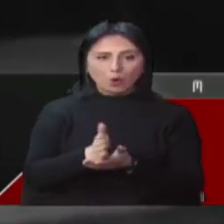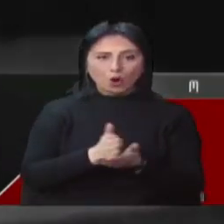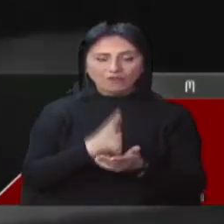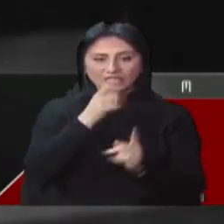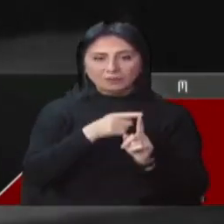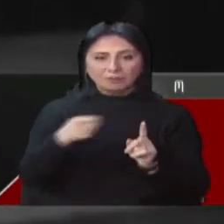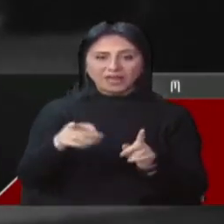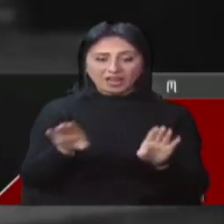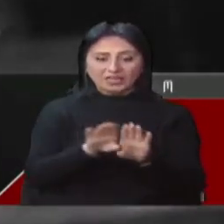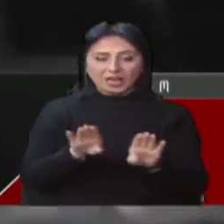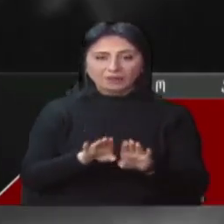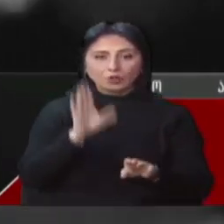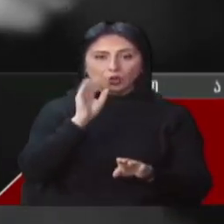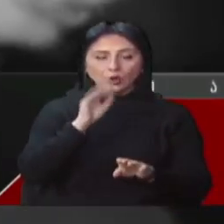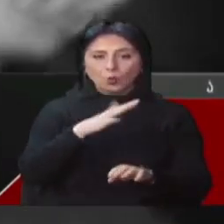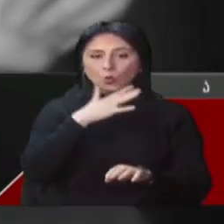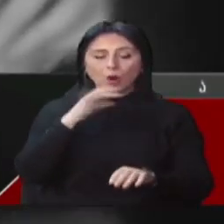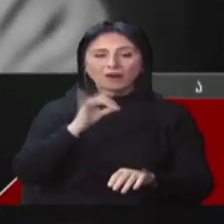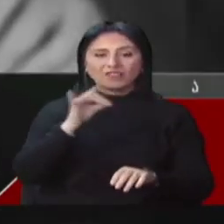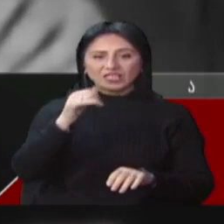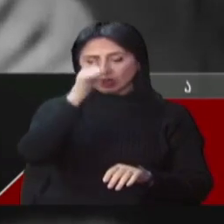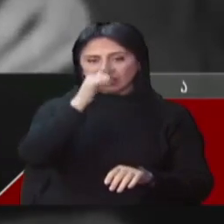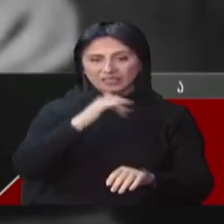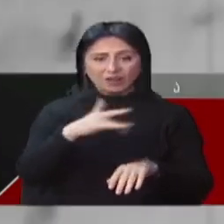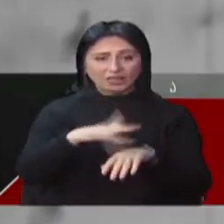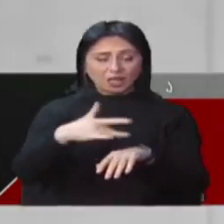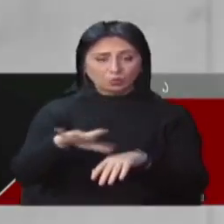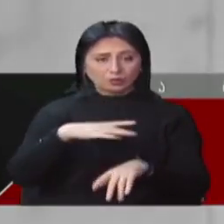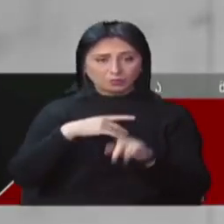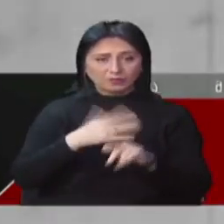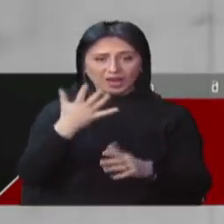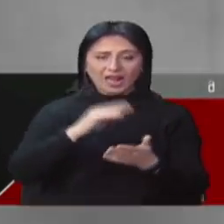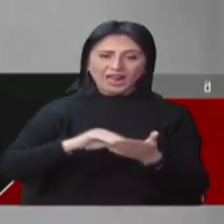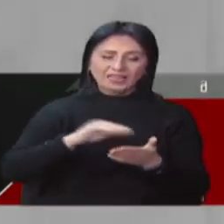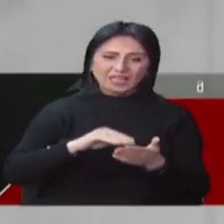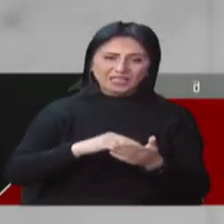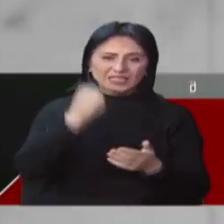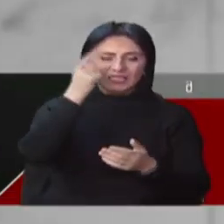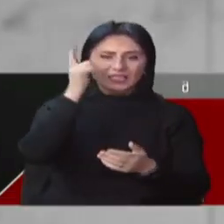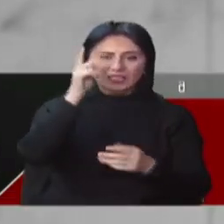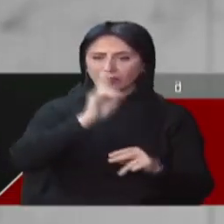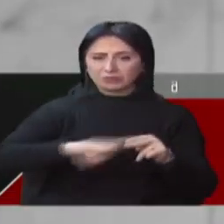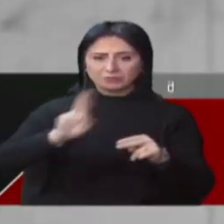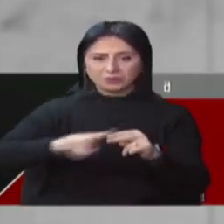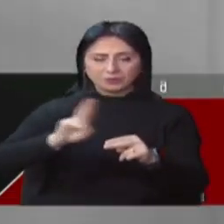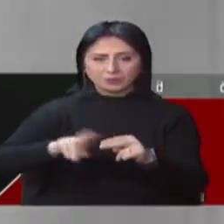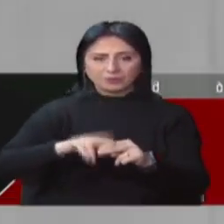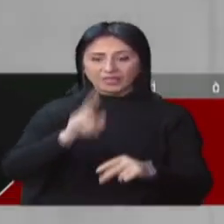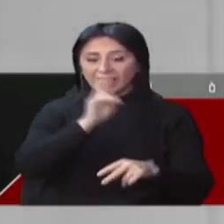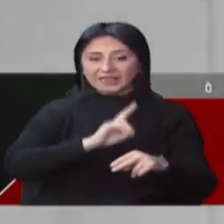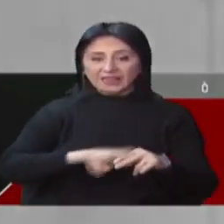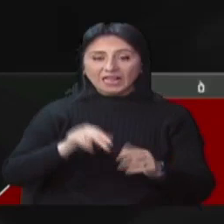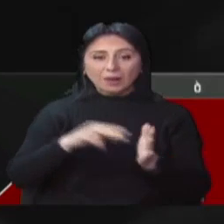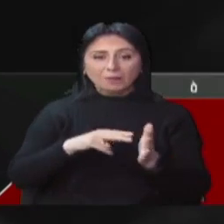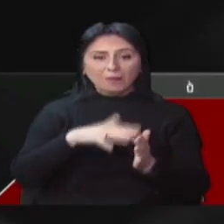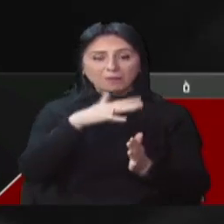იმ პერიოდს დაემთხვა, როცა უამრავი ისტორიული ძეგლი ნადგურდებოდა, ხელნაწერები და სხვა სიძველეები იკარგებოდა. დანაკარგის